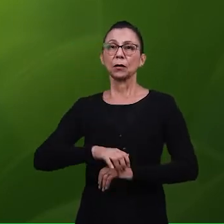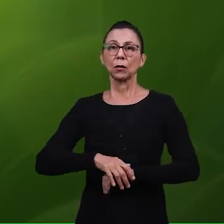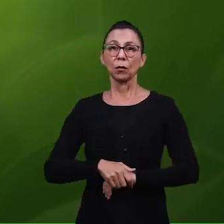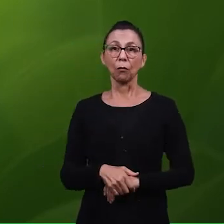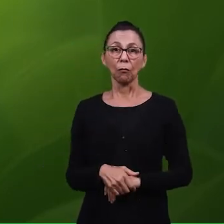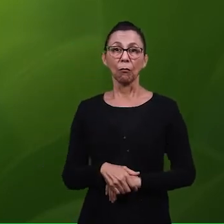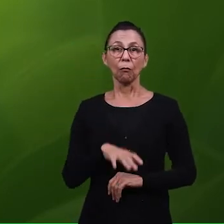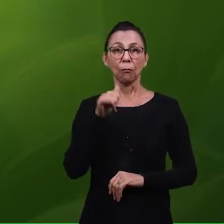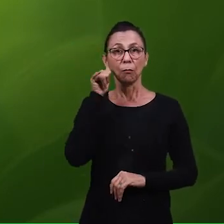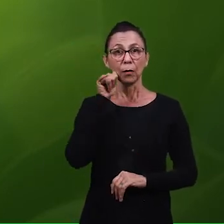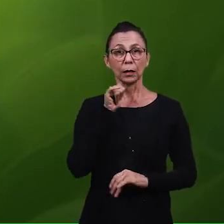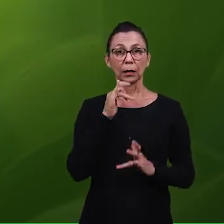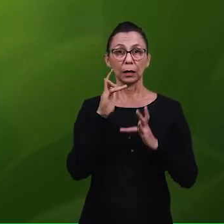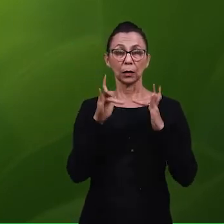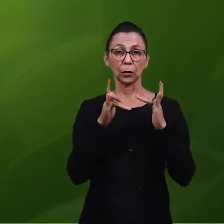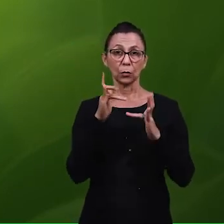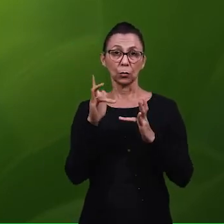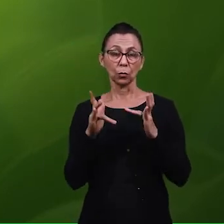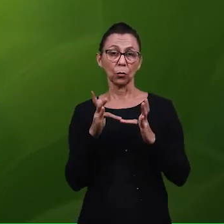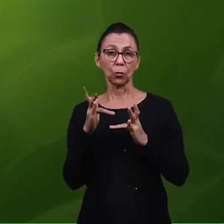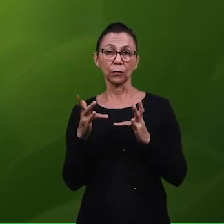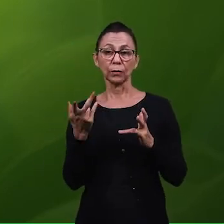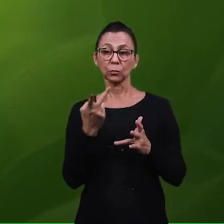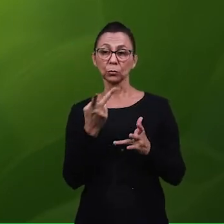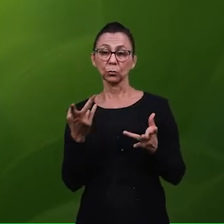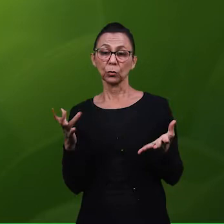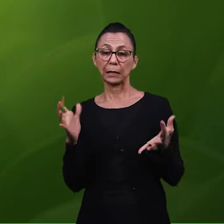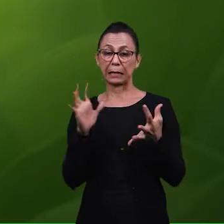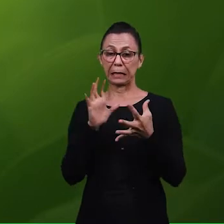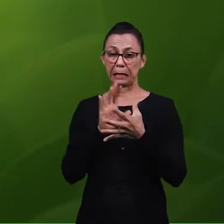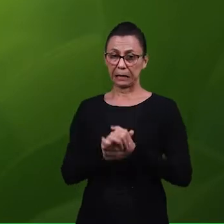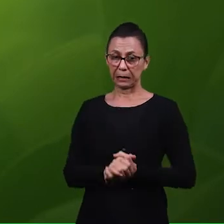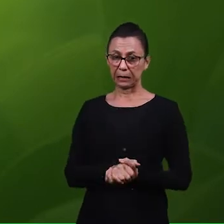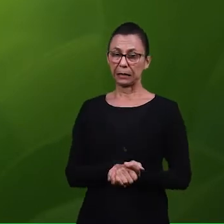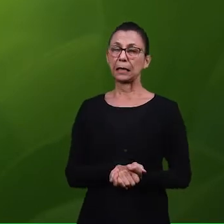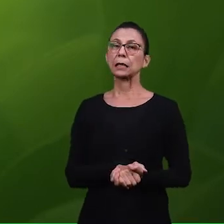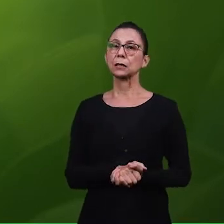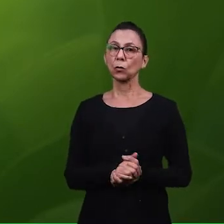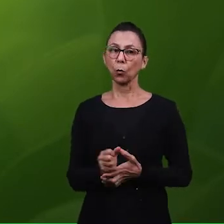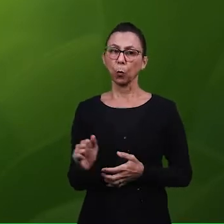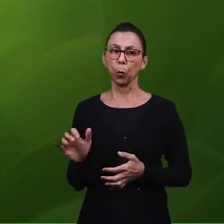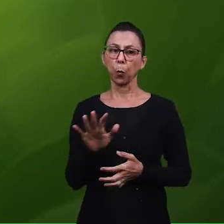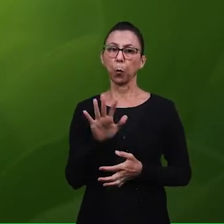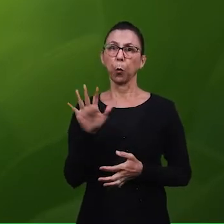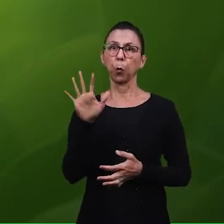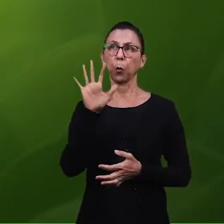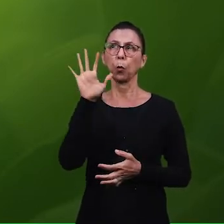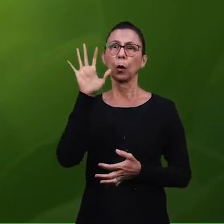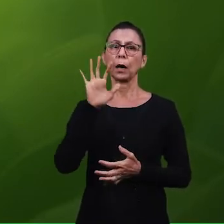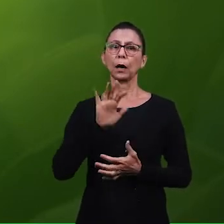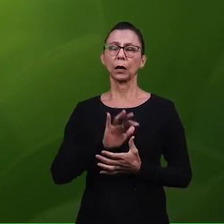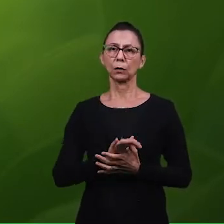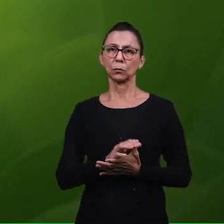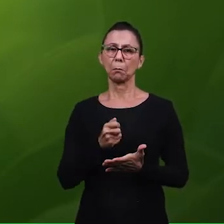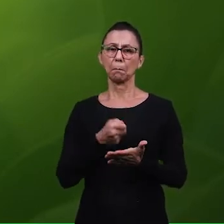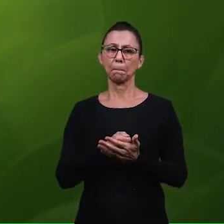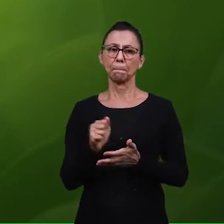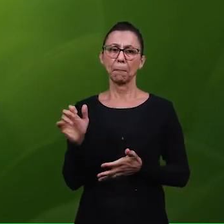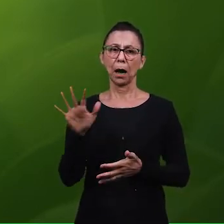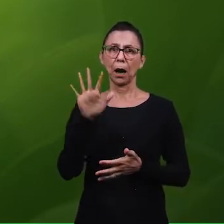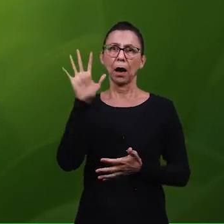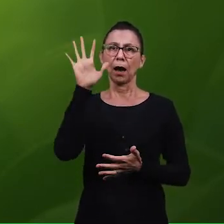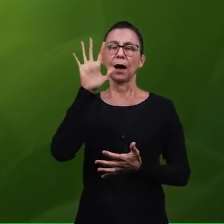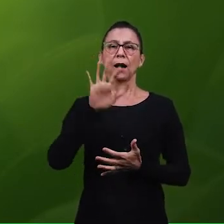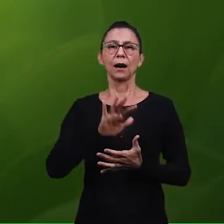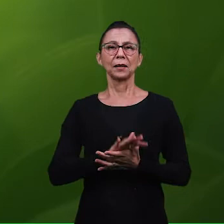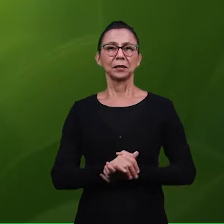Quand le mariage se passait, les gens savaient déjà. Un haut prix a été payé afin que la fiancée